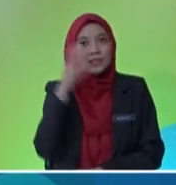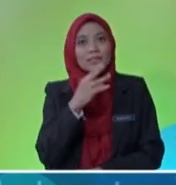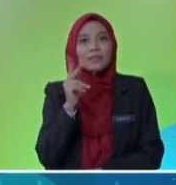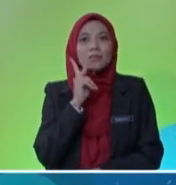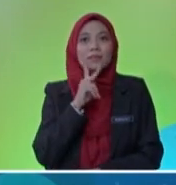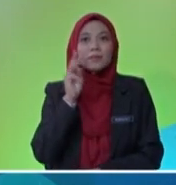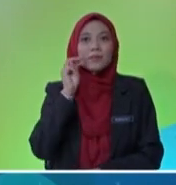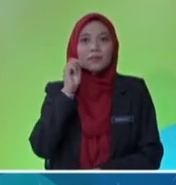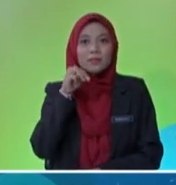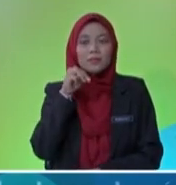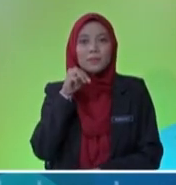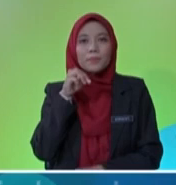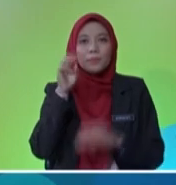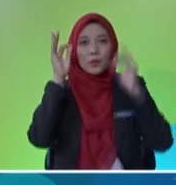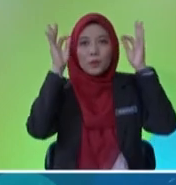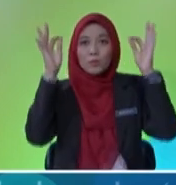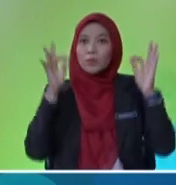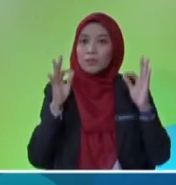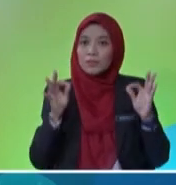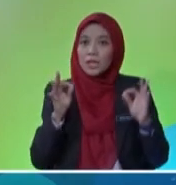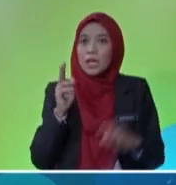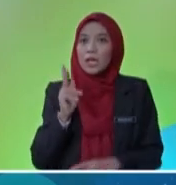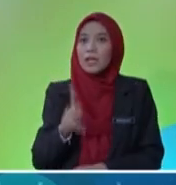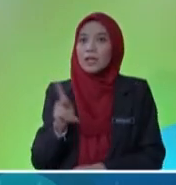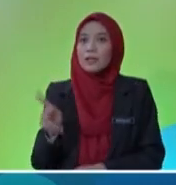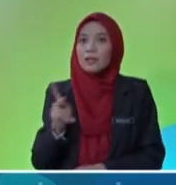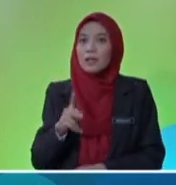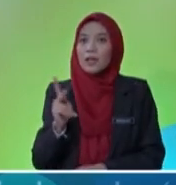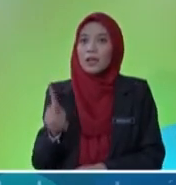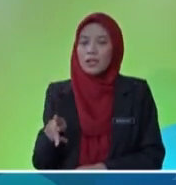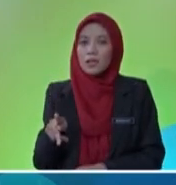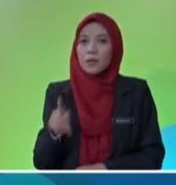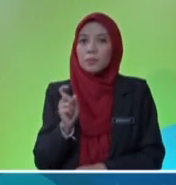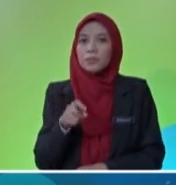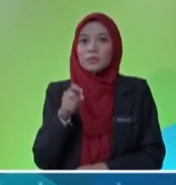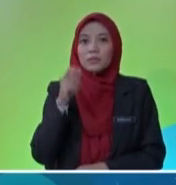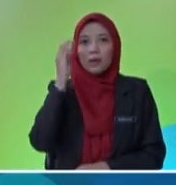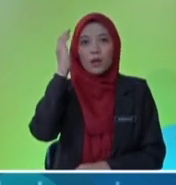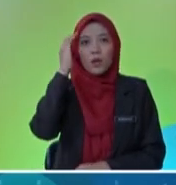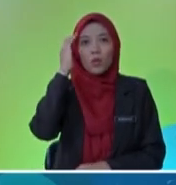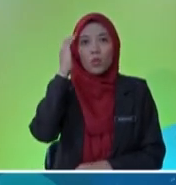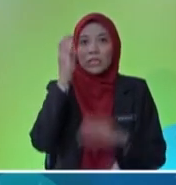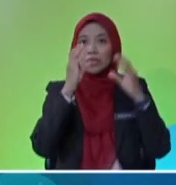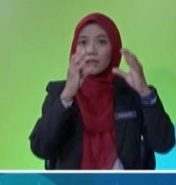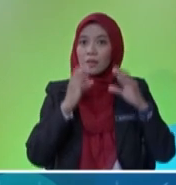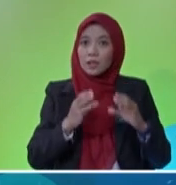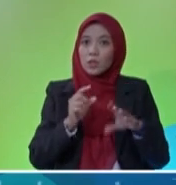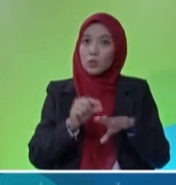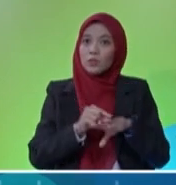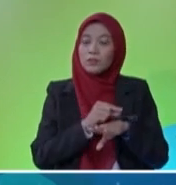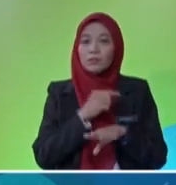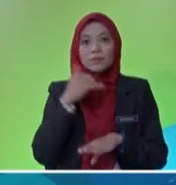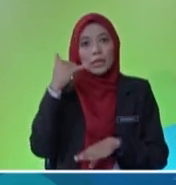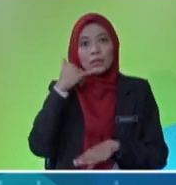Mira pemujanya kanak-kanak perlu dibedakan dengan cara penggunaan tali 99